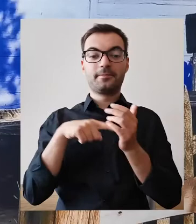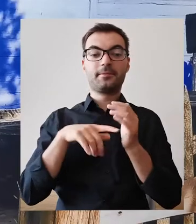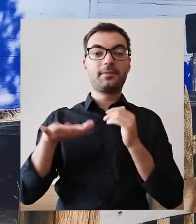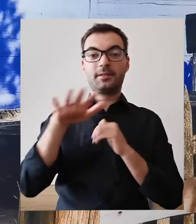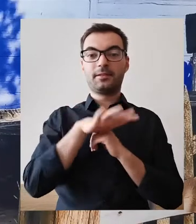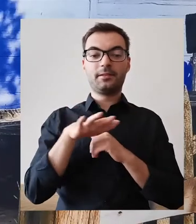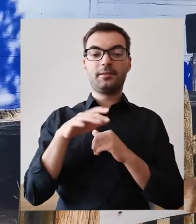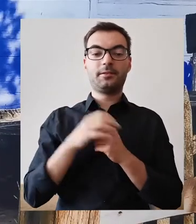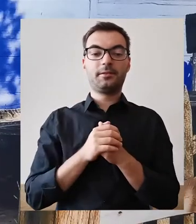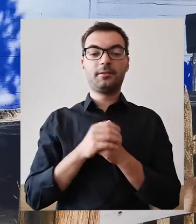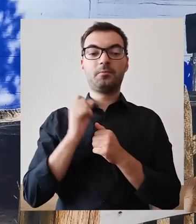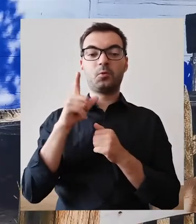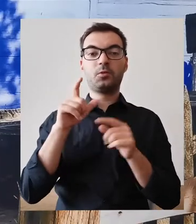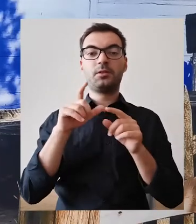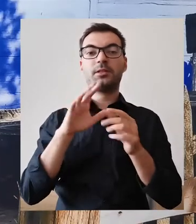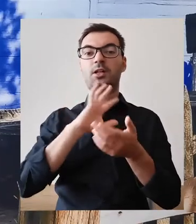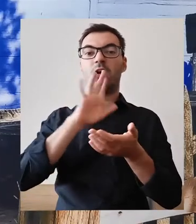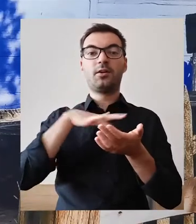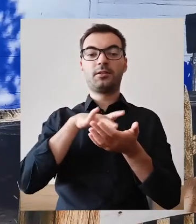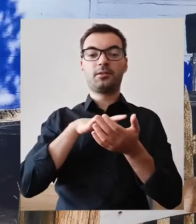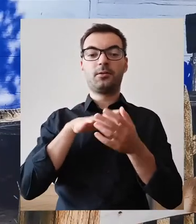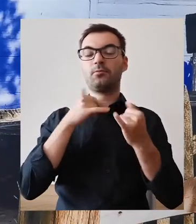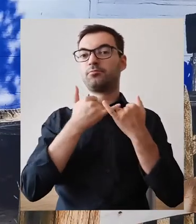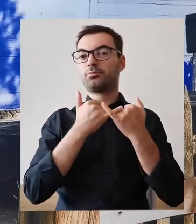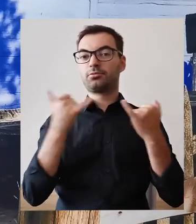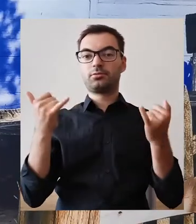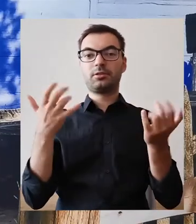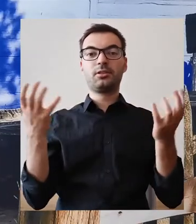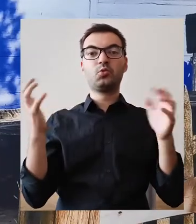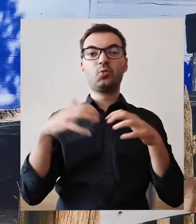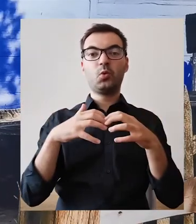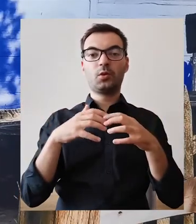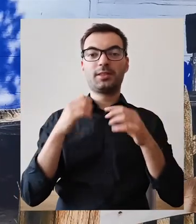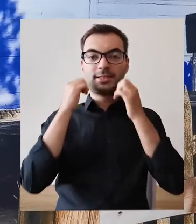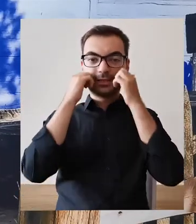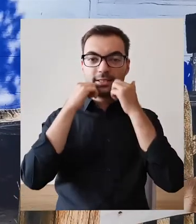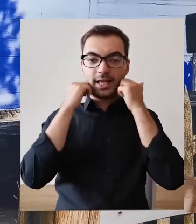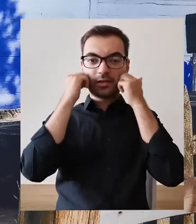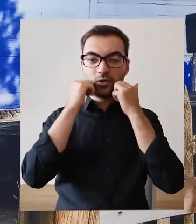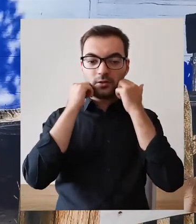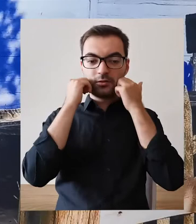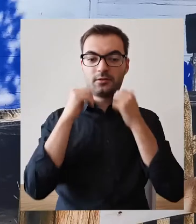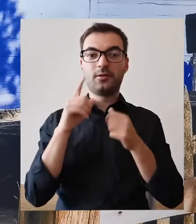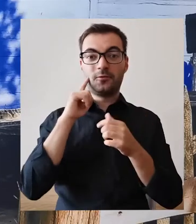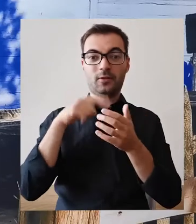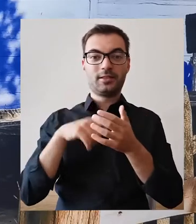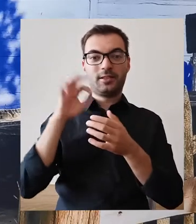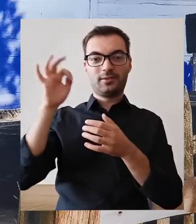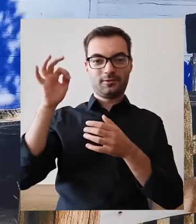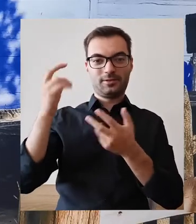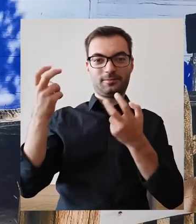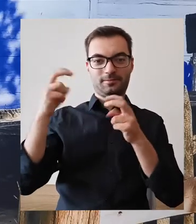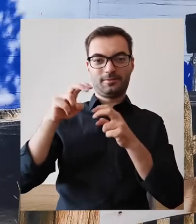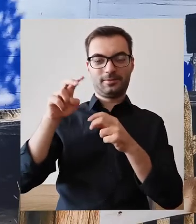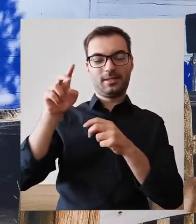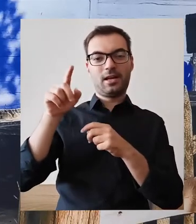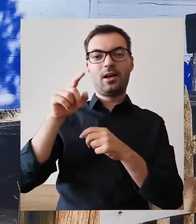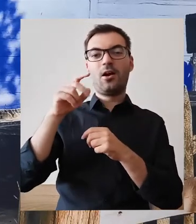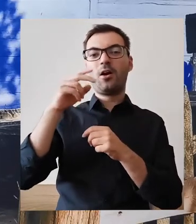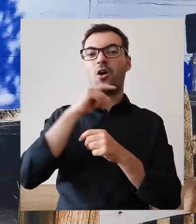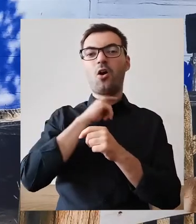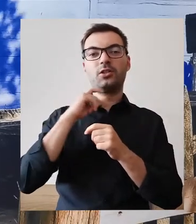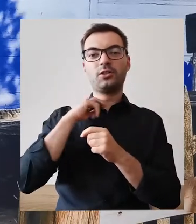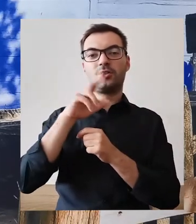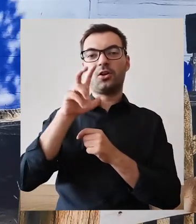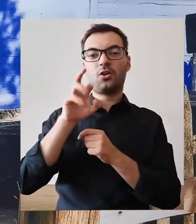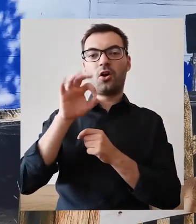mają siedzibę przeróżne zgromadzenia zakonne założone przez błogosławionego ojca honorata i to